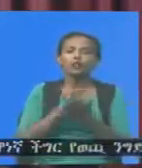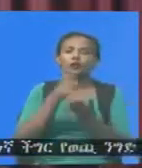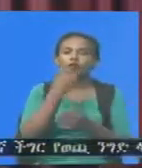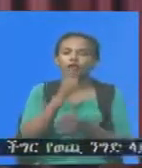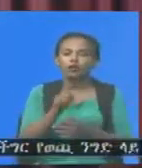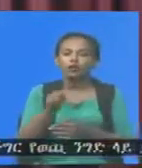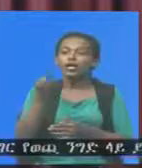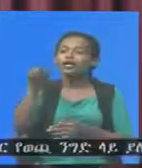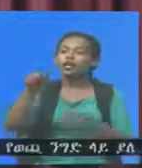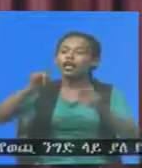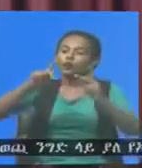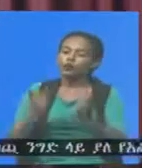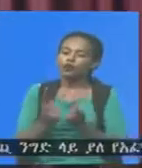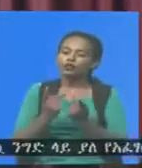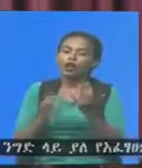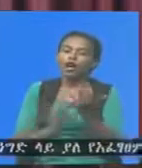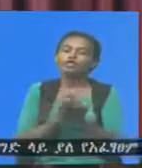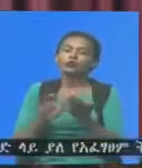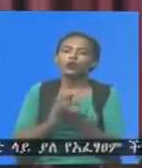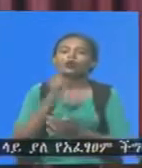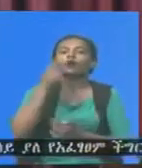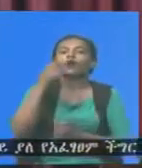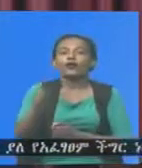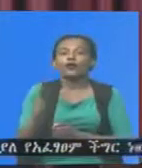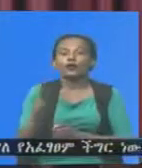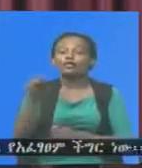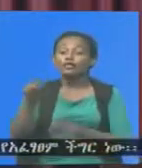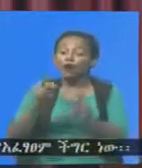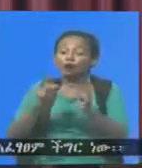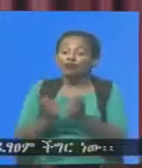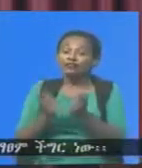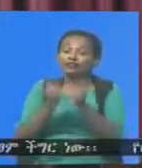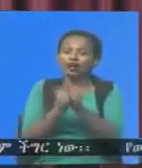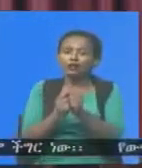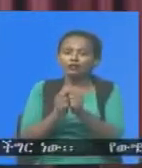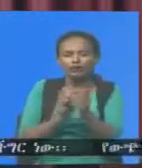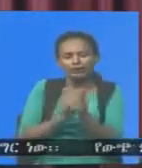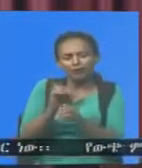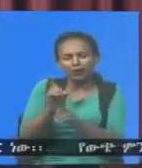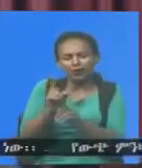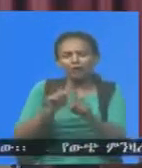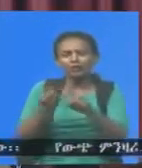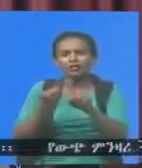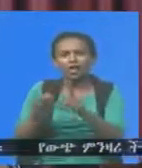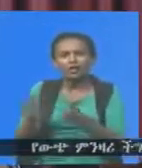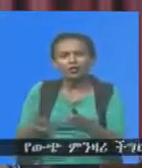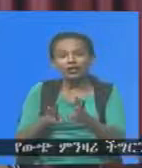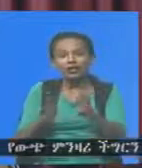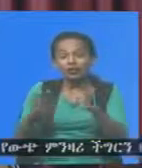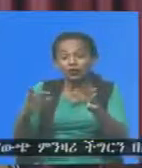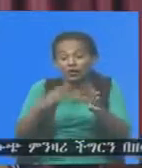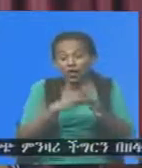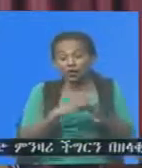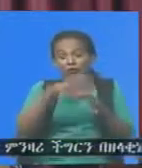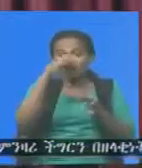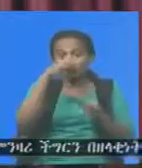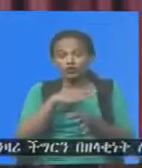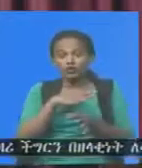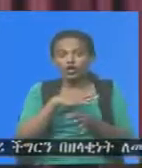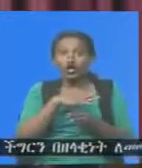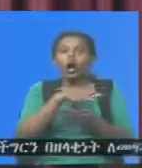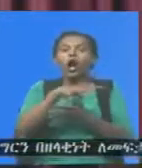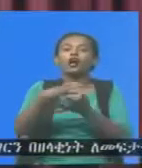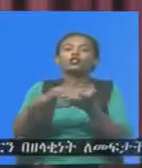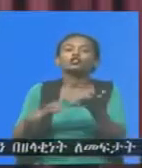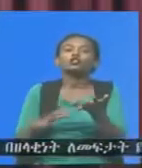ፓርቲ አሸባሪ ነው ያለው። እዛ ፓርቲ ጋር በቀጥታም በተለያየ መንገድ የሚያያዙ ሰዎች